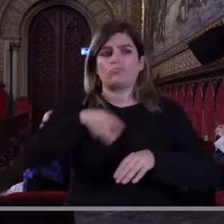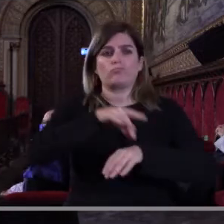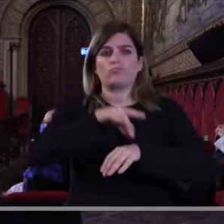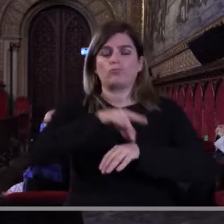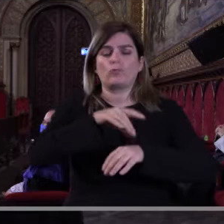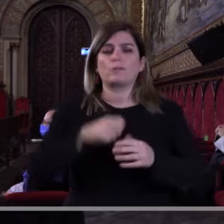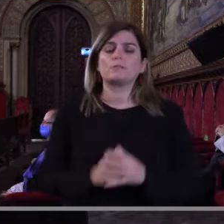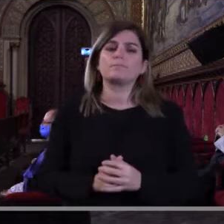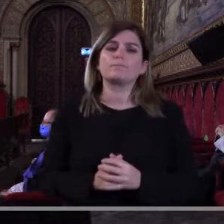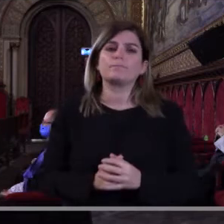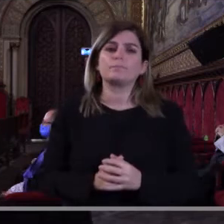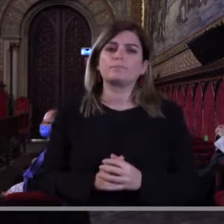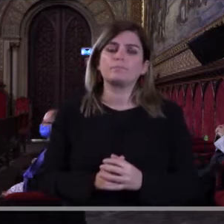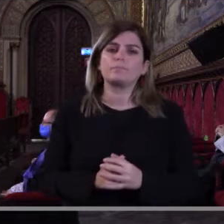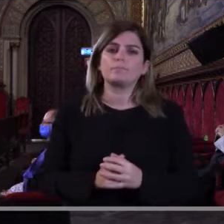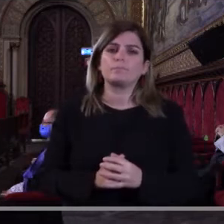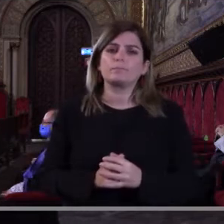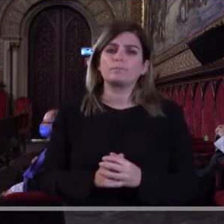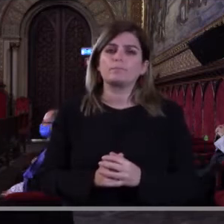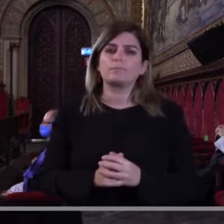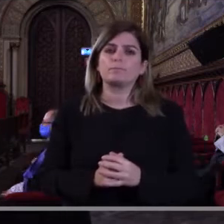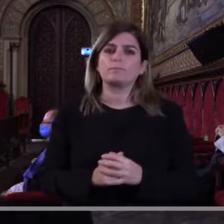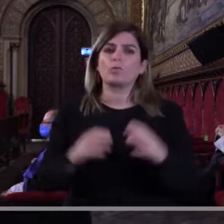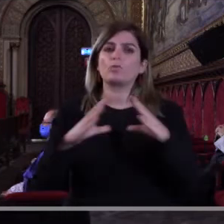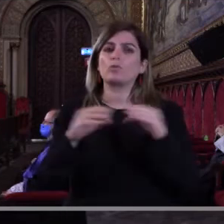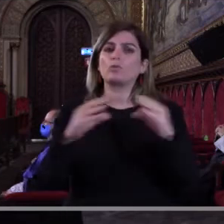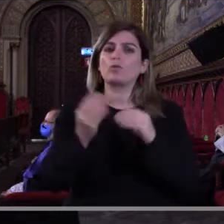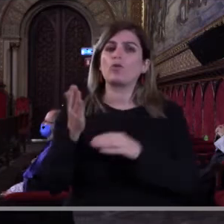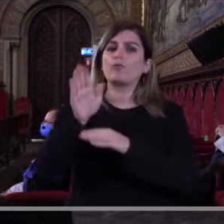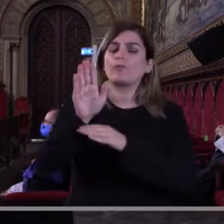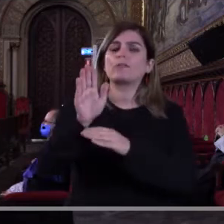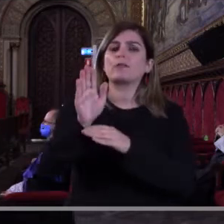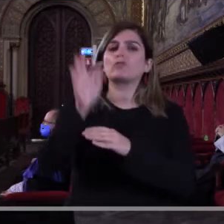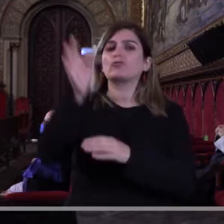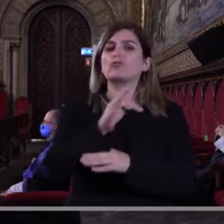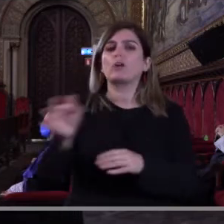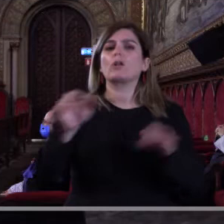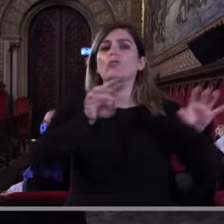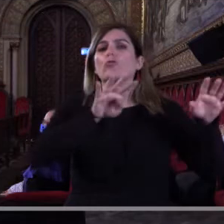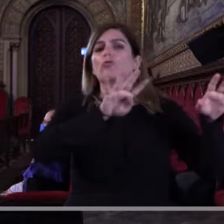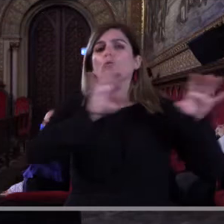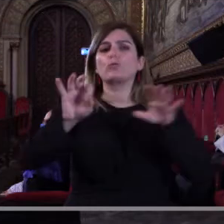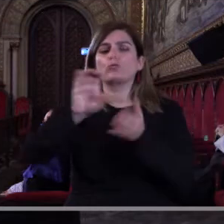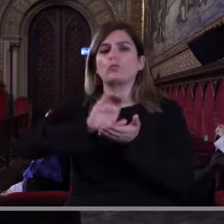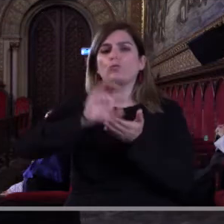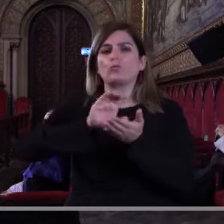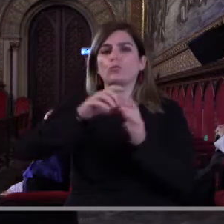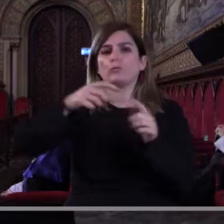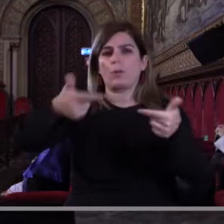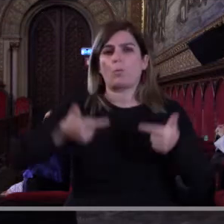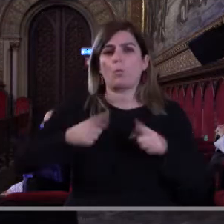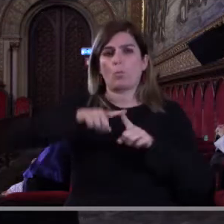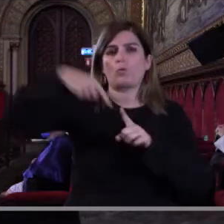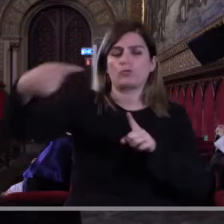doctorats. L'oferta formativa es completa amb més de 900 cursos de postgrau, més de 600